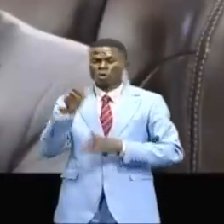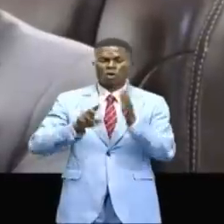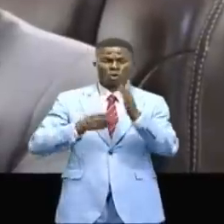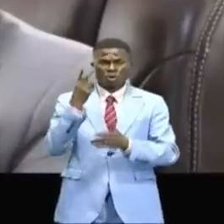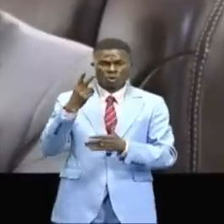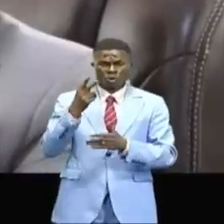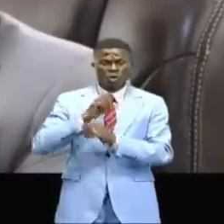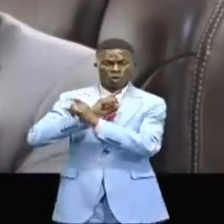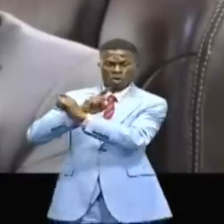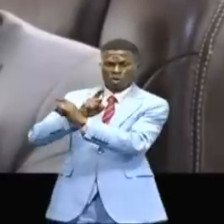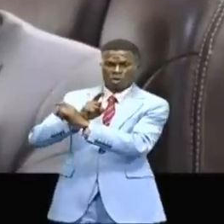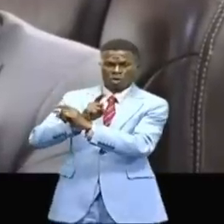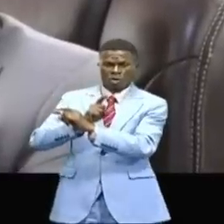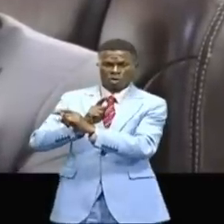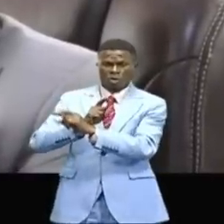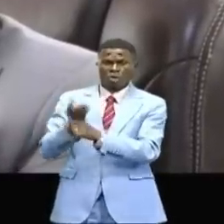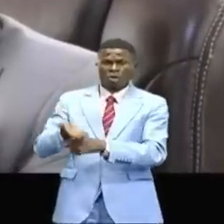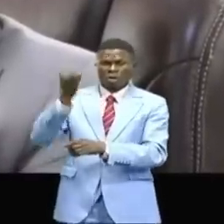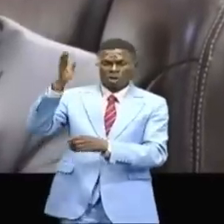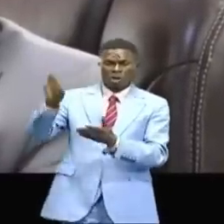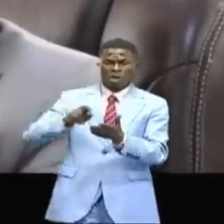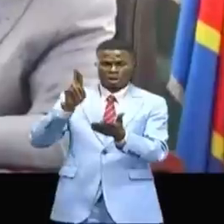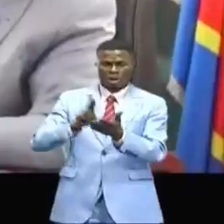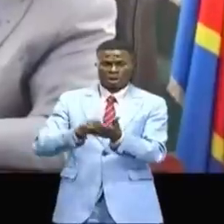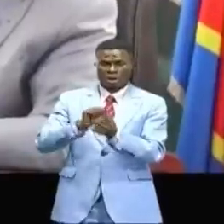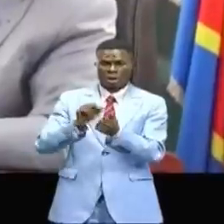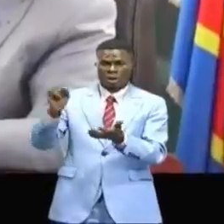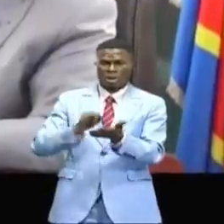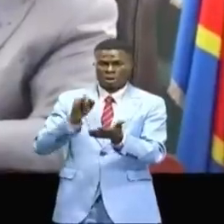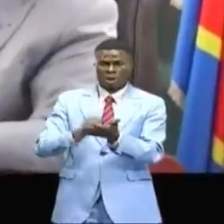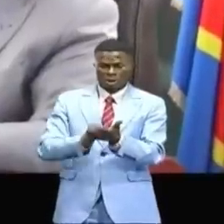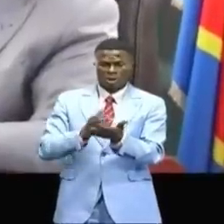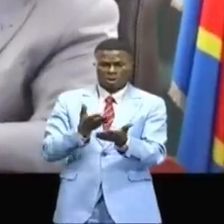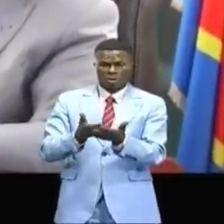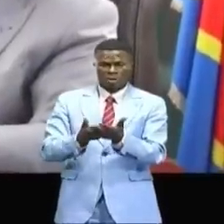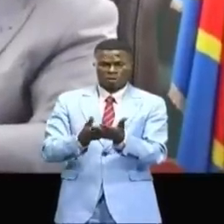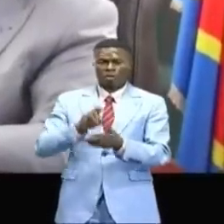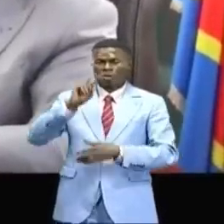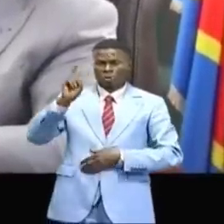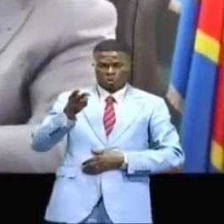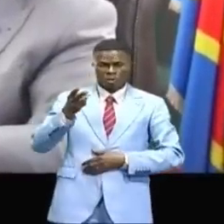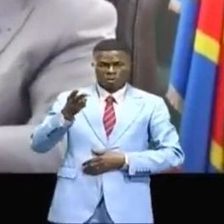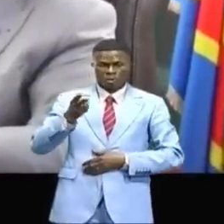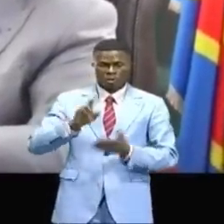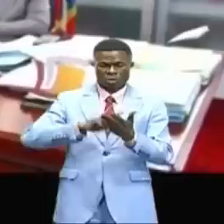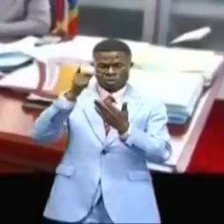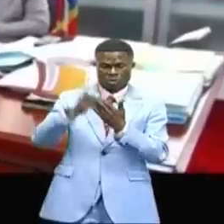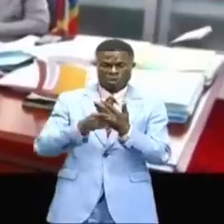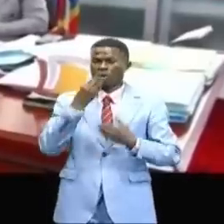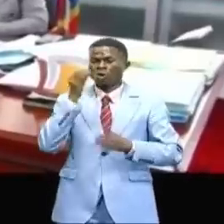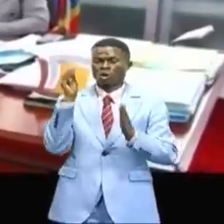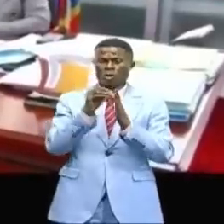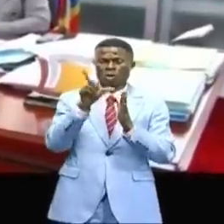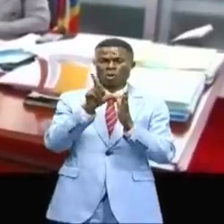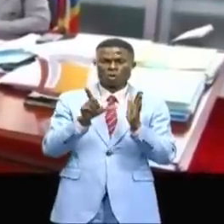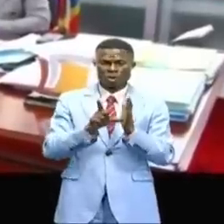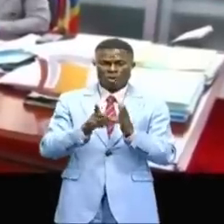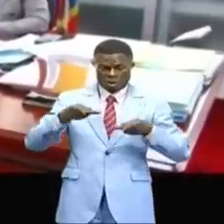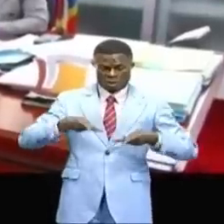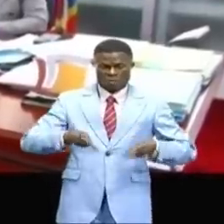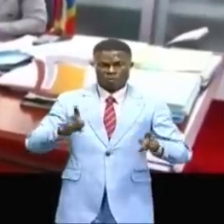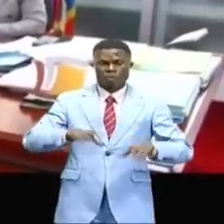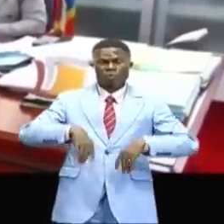la prévention de la fraude et l'évasion fiscale en matière d'impôts sur les revenus. 2. Projet d'ordonnance-loi autorisant